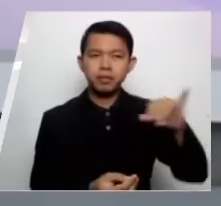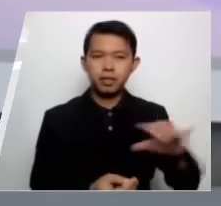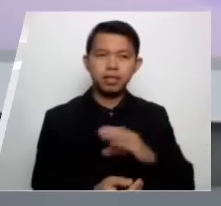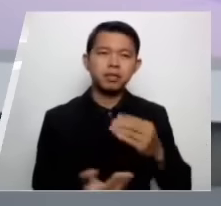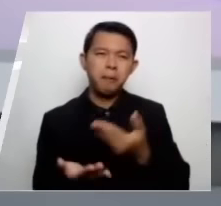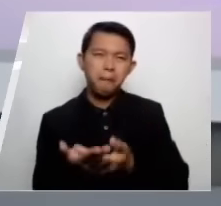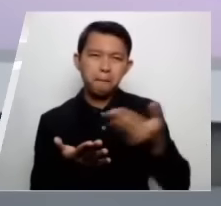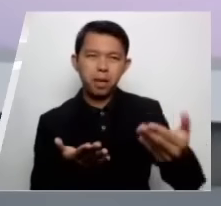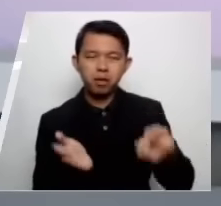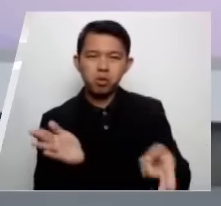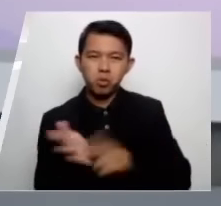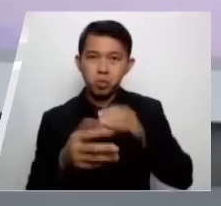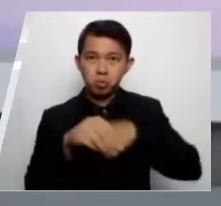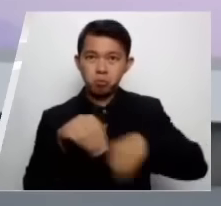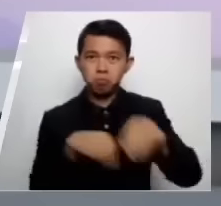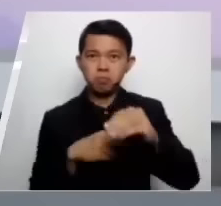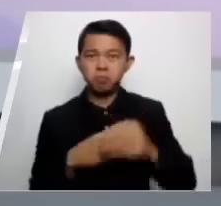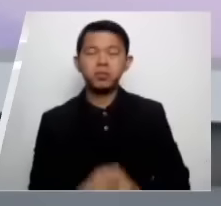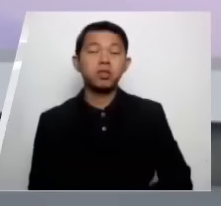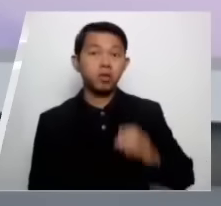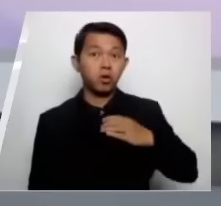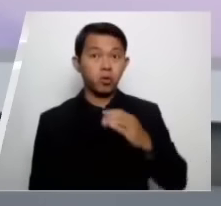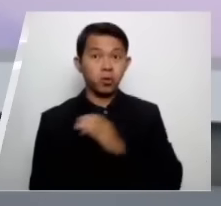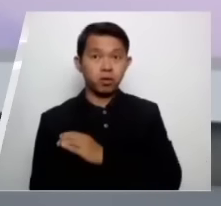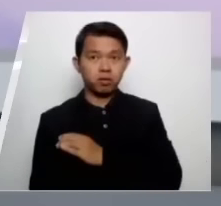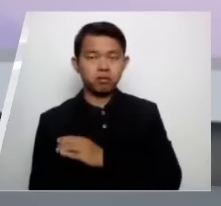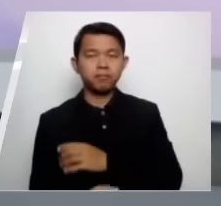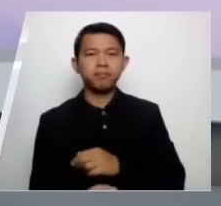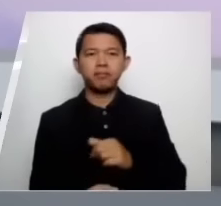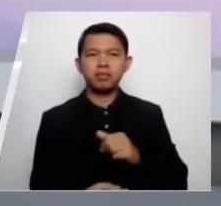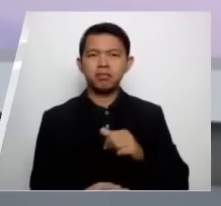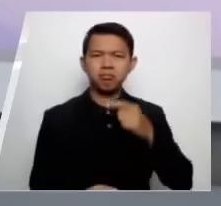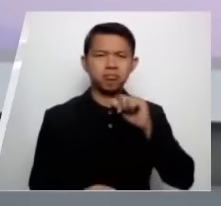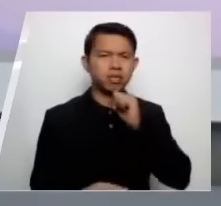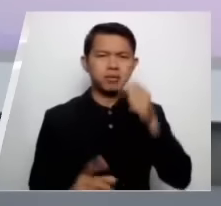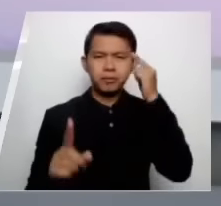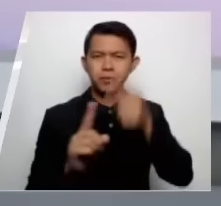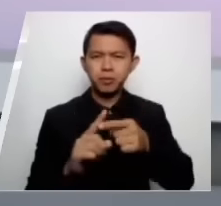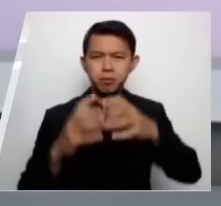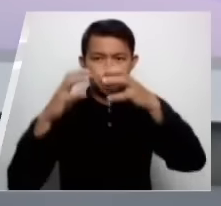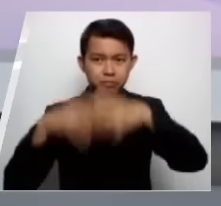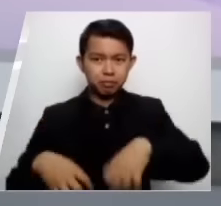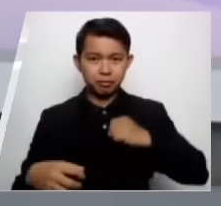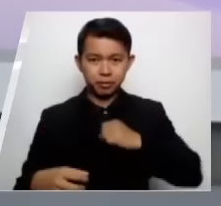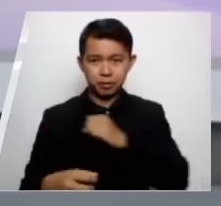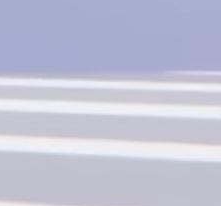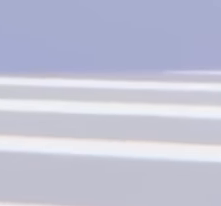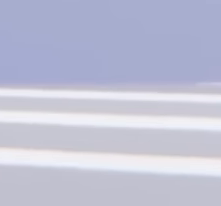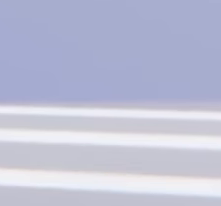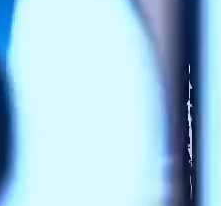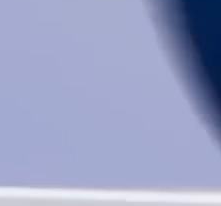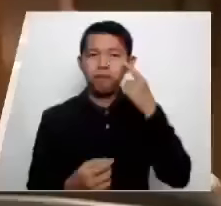ng mga kongresista, wala silang intensyong buwagin ang Senado sa pagsusulo nila ng tsa-tsa. Saksi si Mav